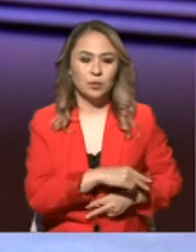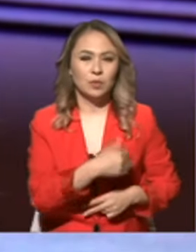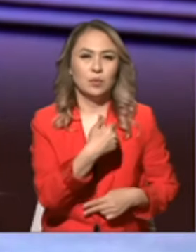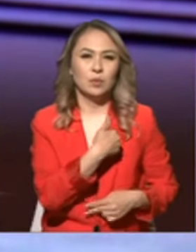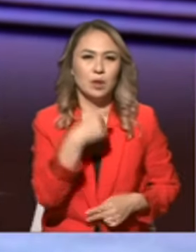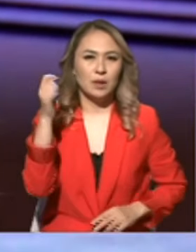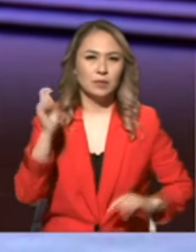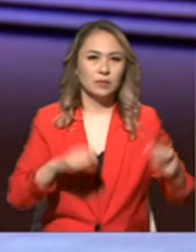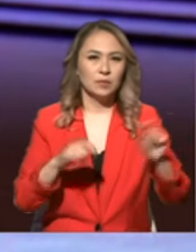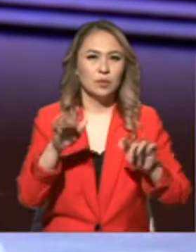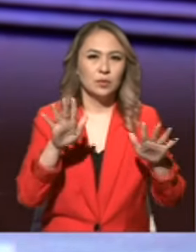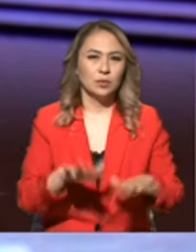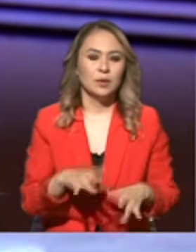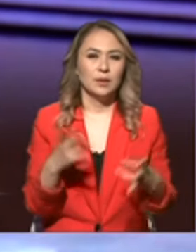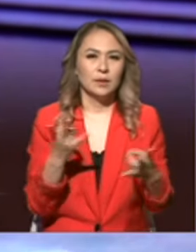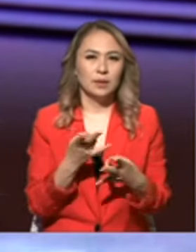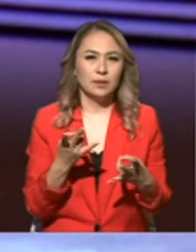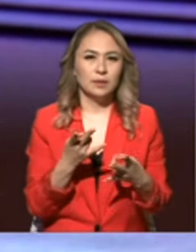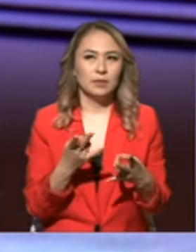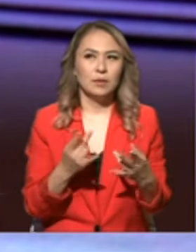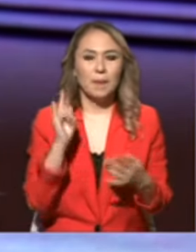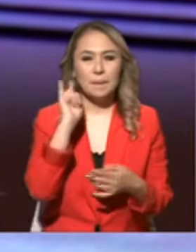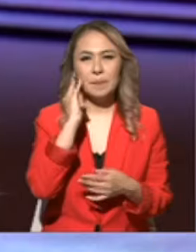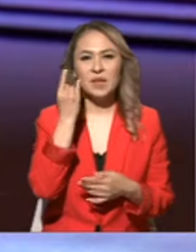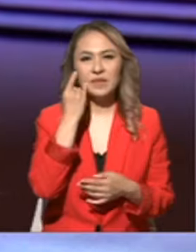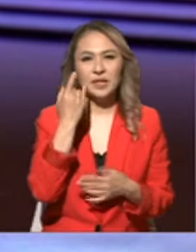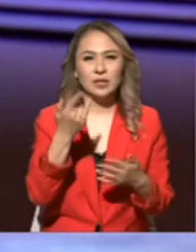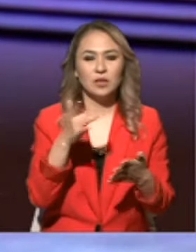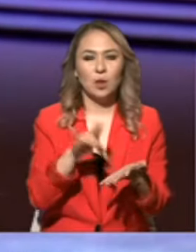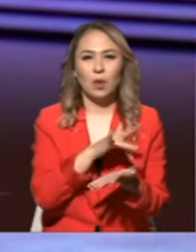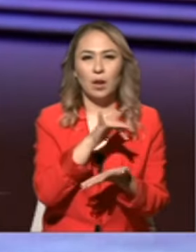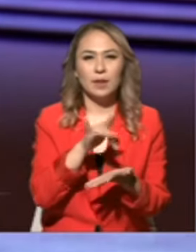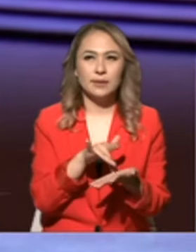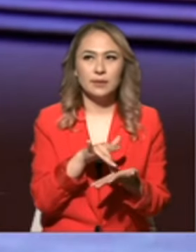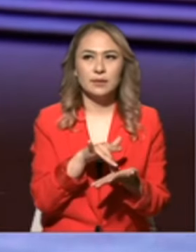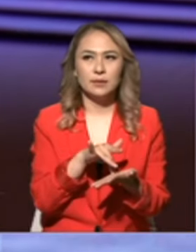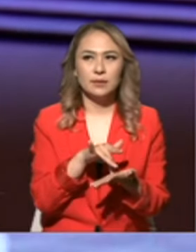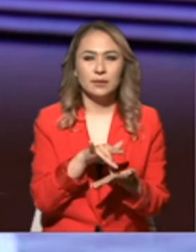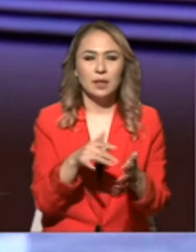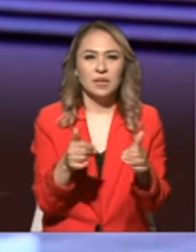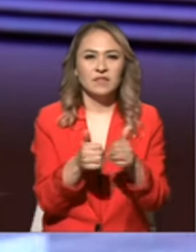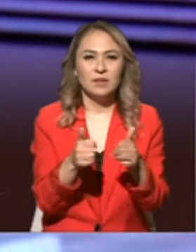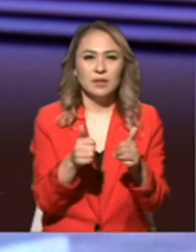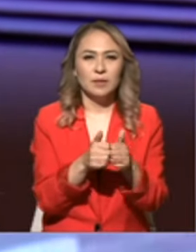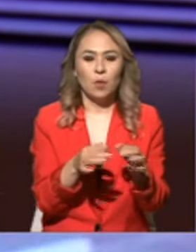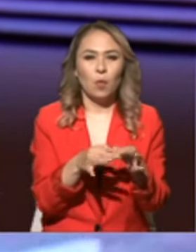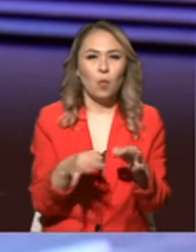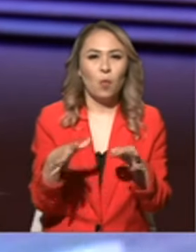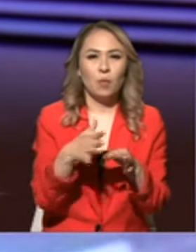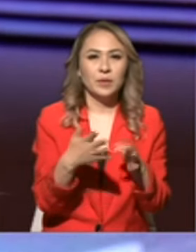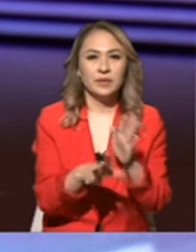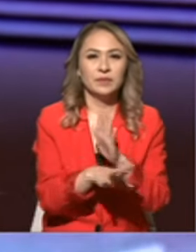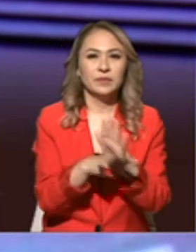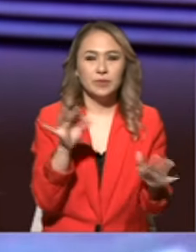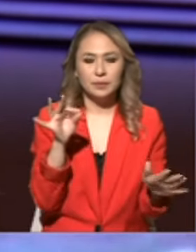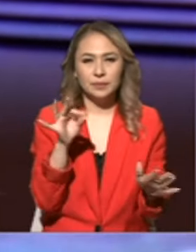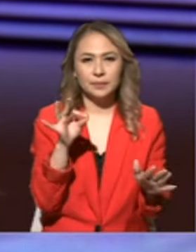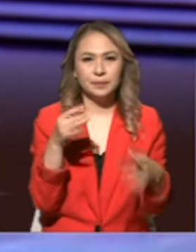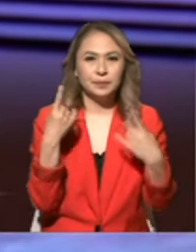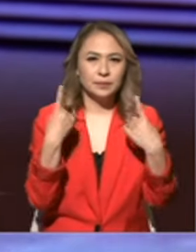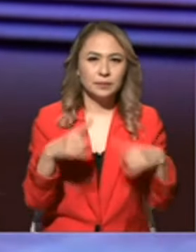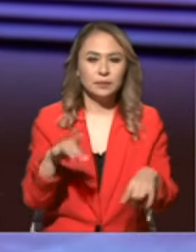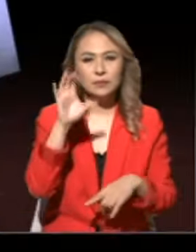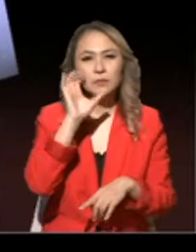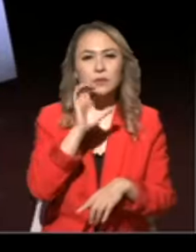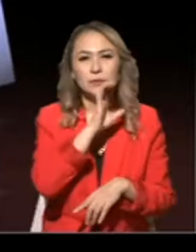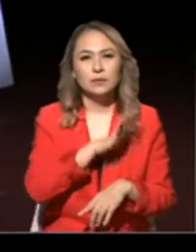келген азаматтар сол еңбек ету керек. Яғни Павлодардың жаңағы қаласы, жаңағы қасында Павлодар облысын алатын болсақ, мына басқа солтүстік